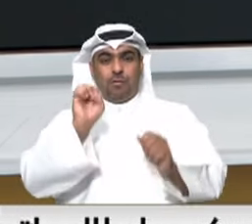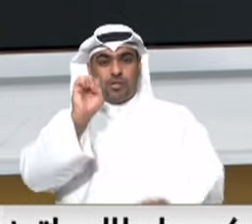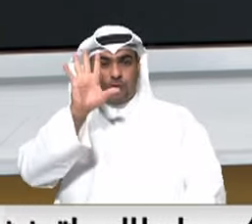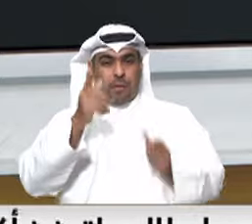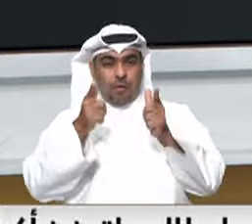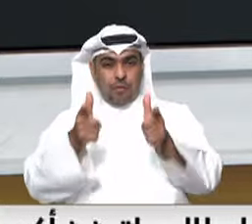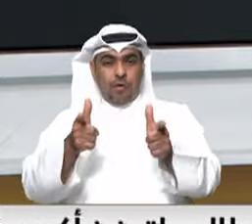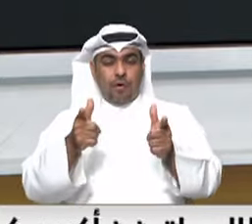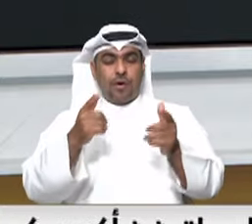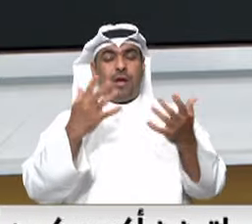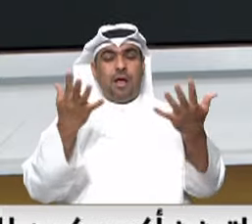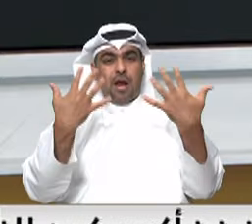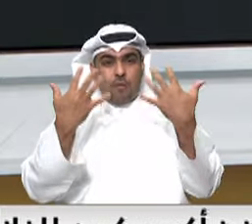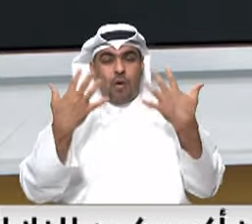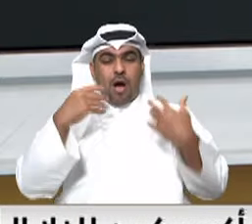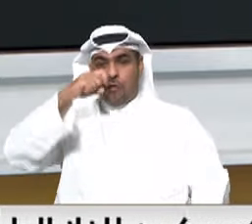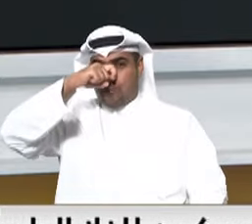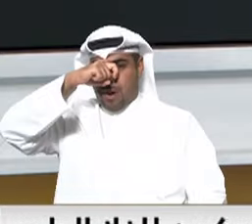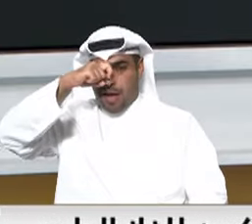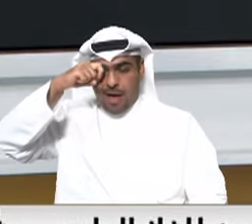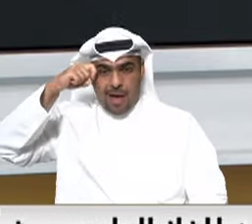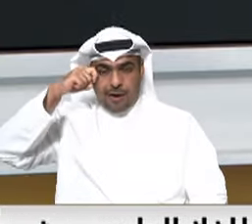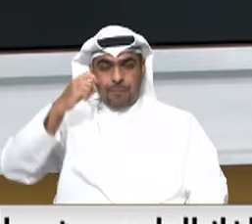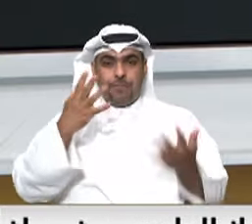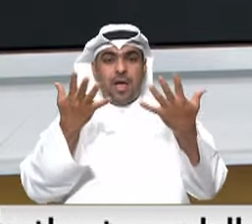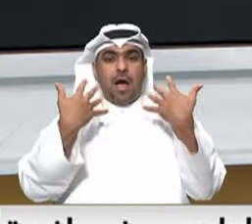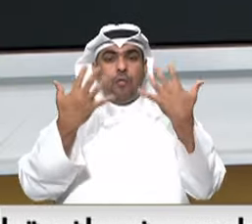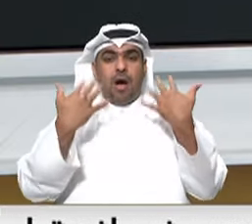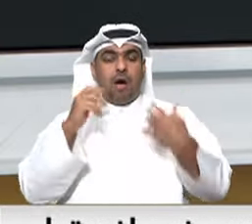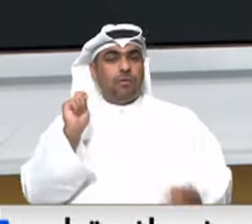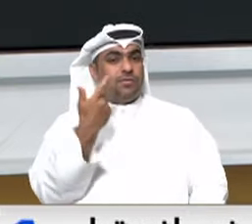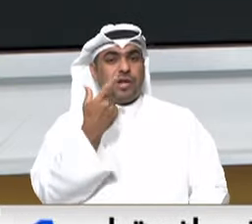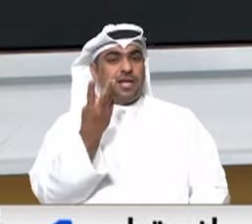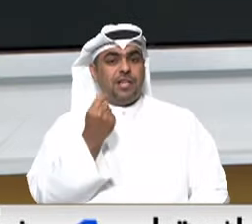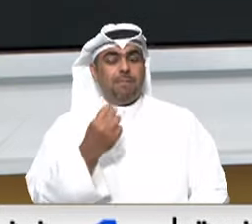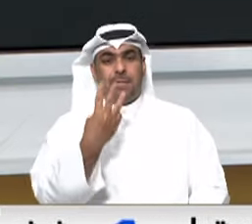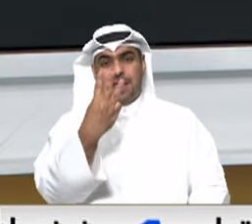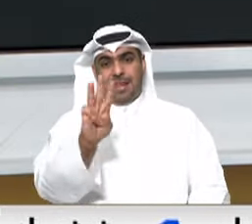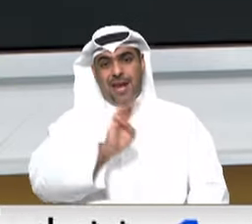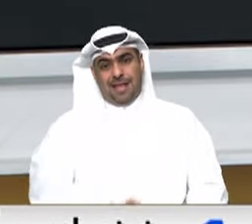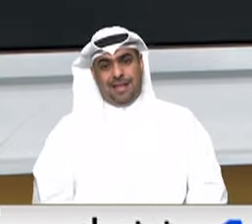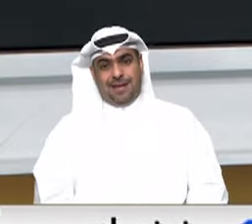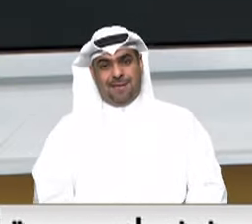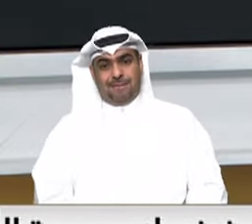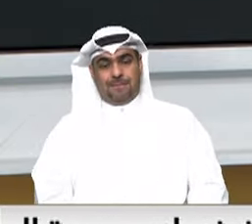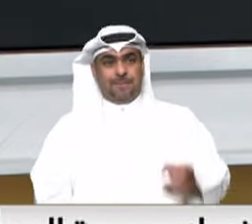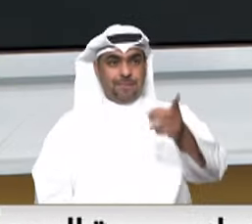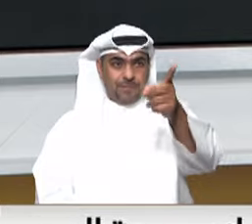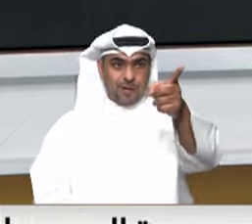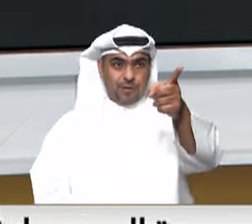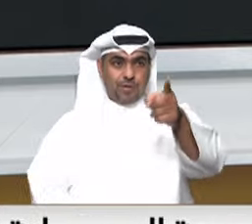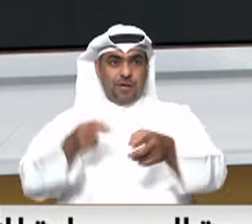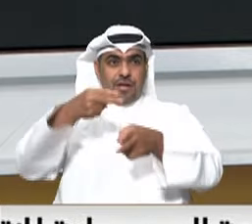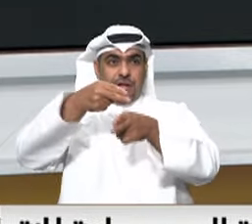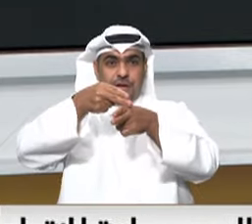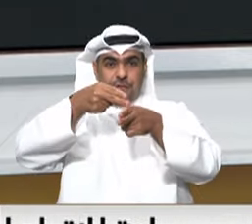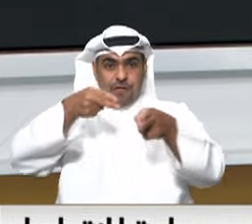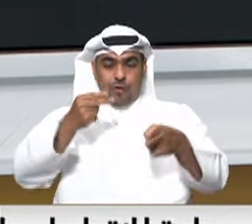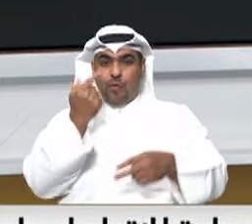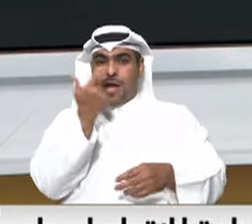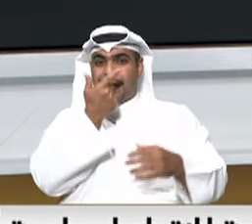خفيفة إلى معتدلة من 8 إلى 30 كيلومتر في الساعة. أما حاليا في مدينة الكويت فالسماء صافية وأجواء حارة، رياح